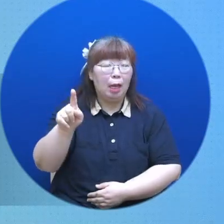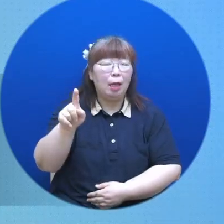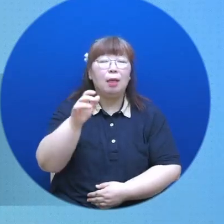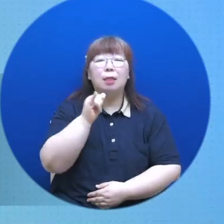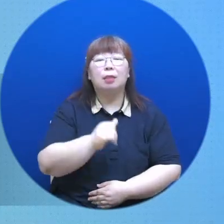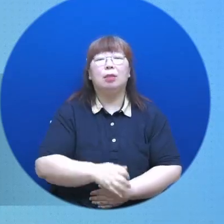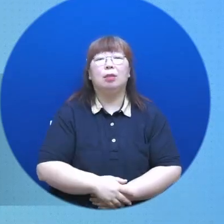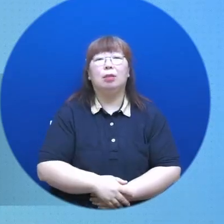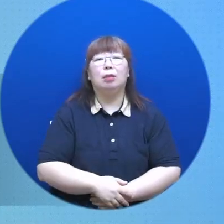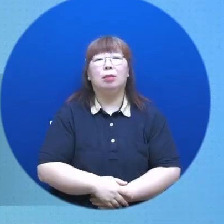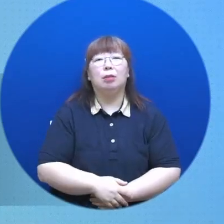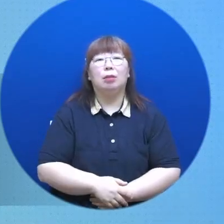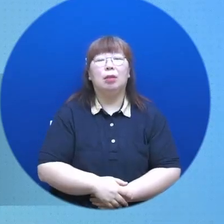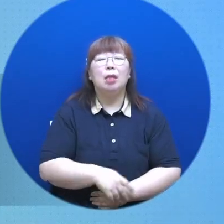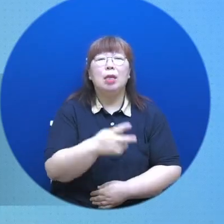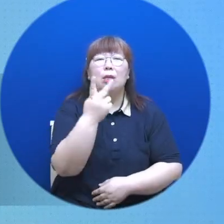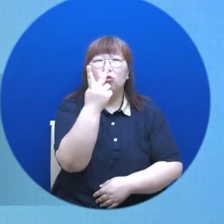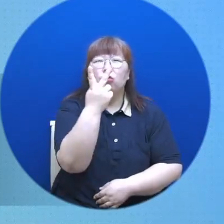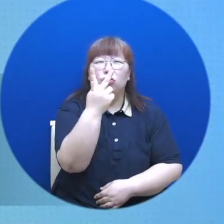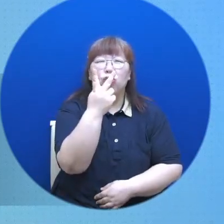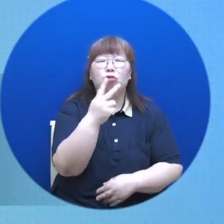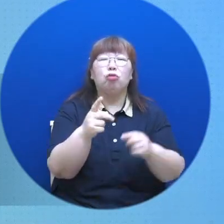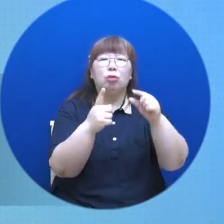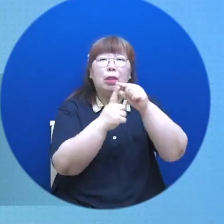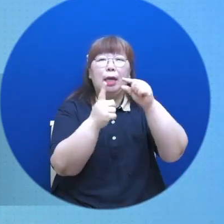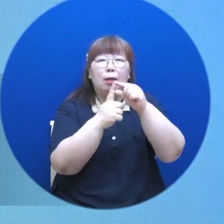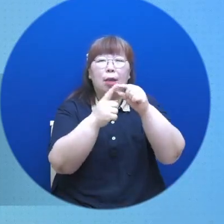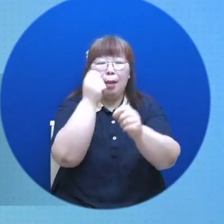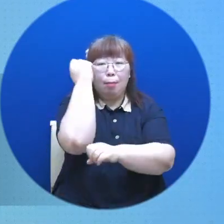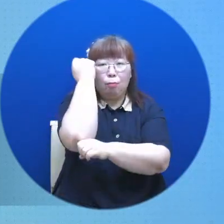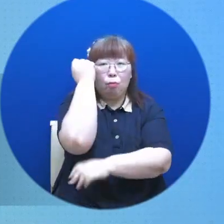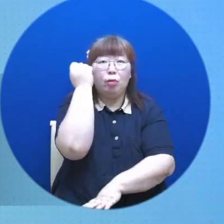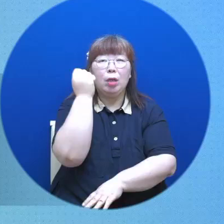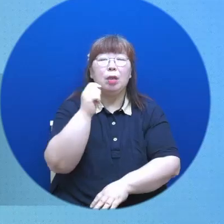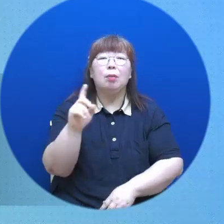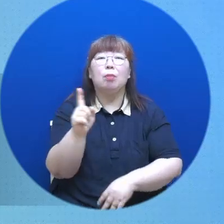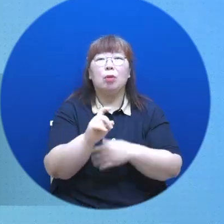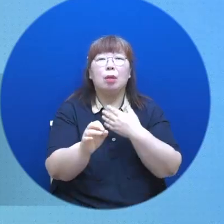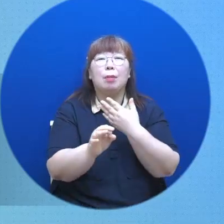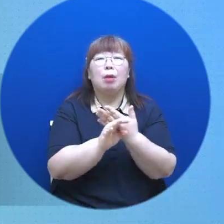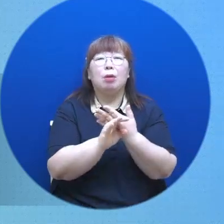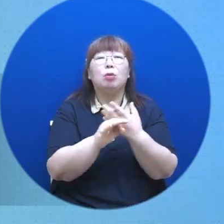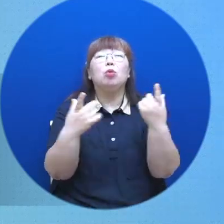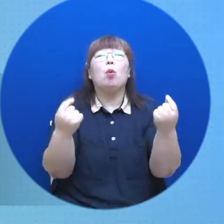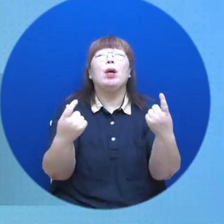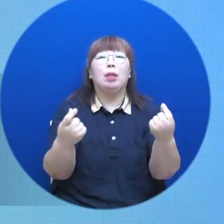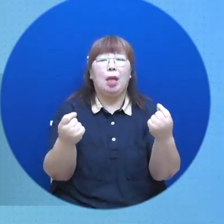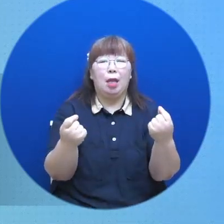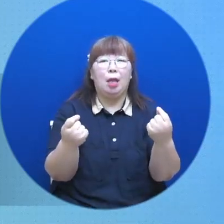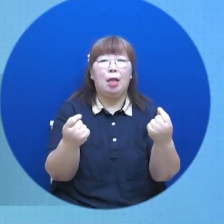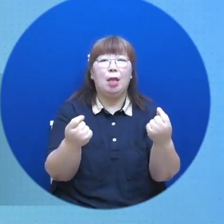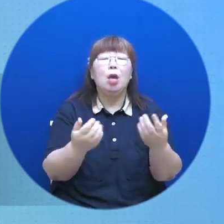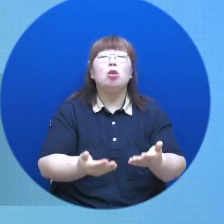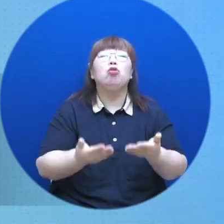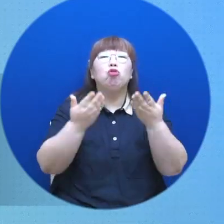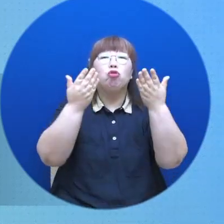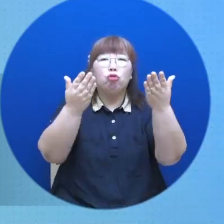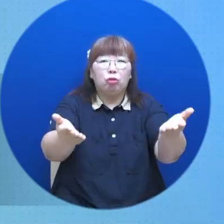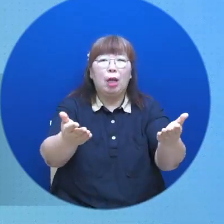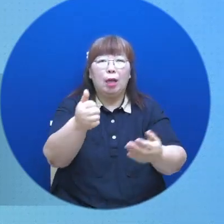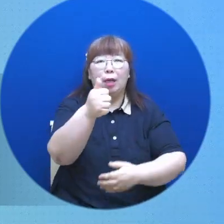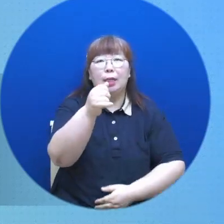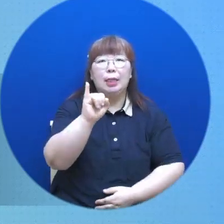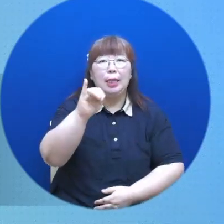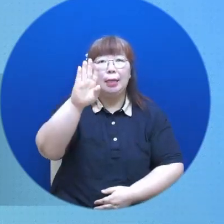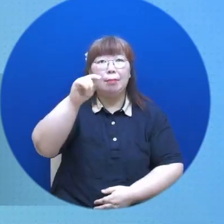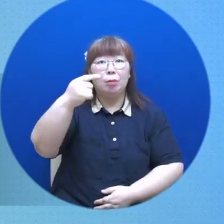두 단어의 뿌리, 그 어원이 똑같습니다. 주다라는 히브리 단어예요. 주다라는